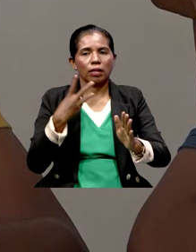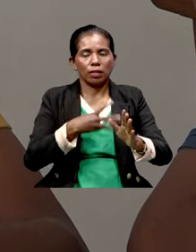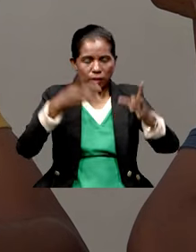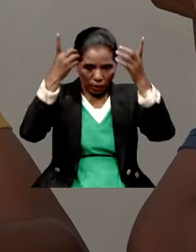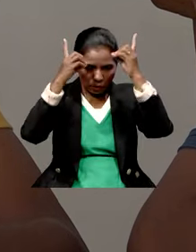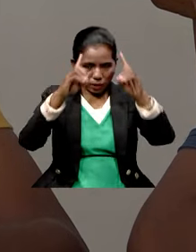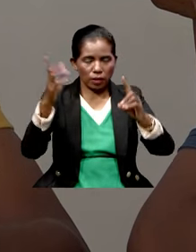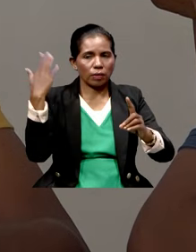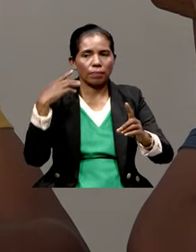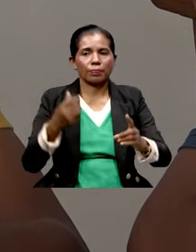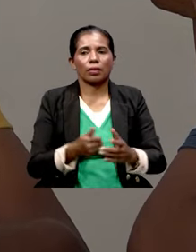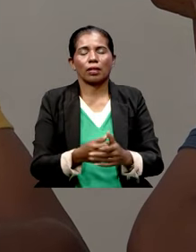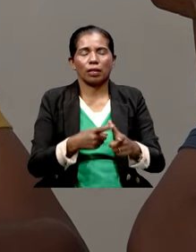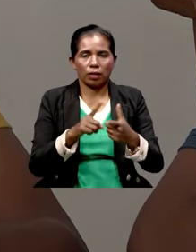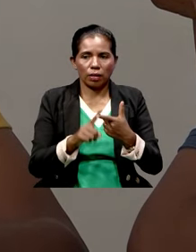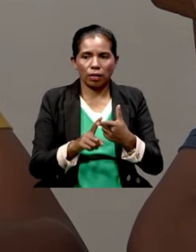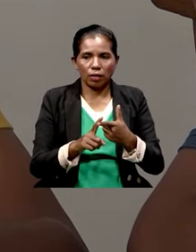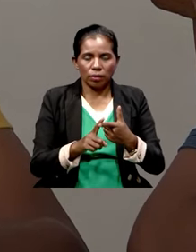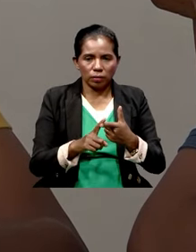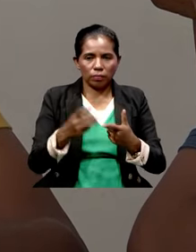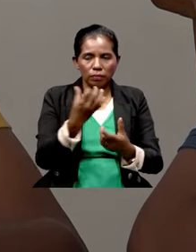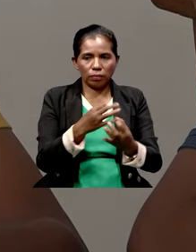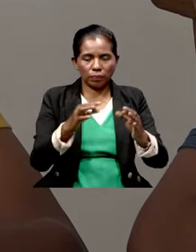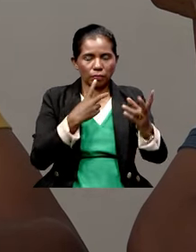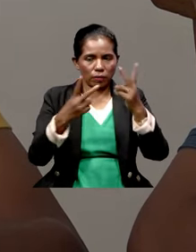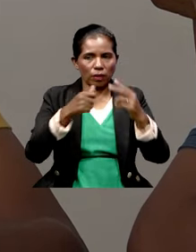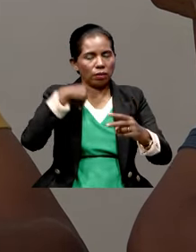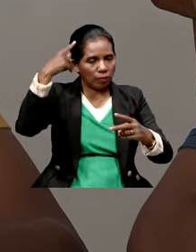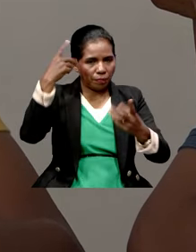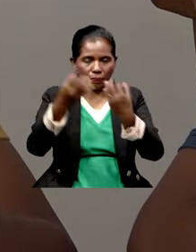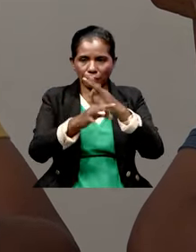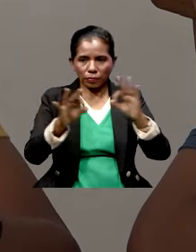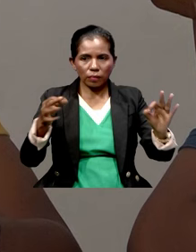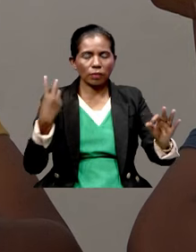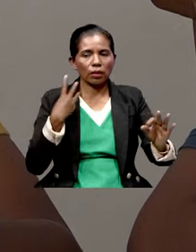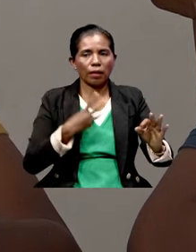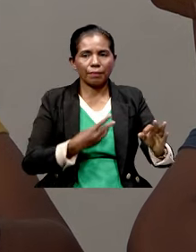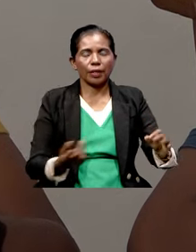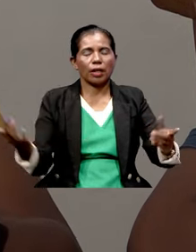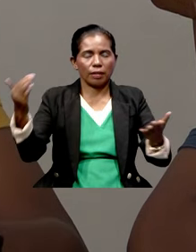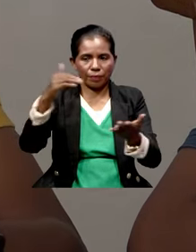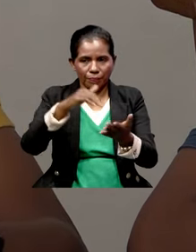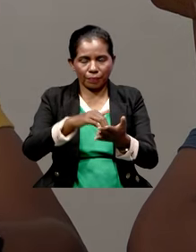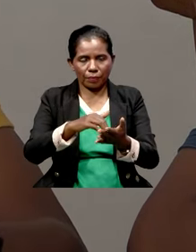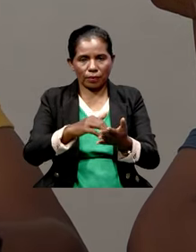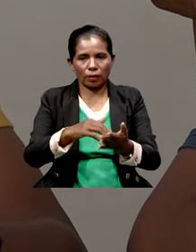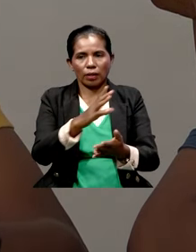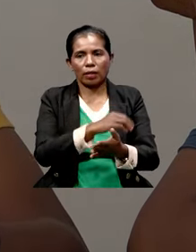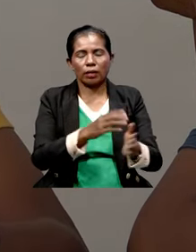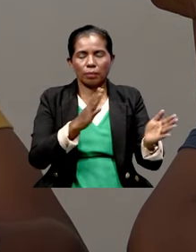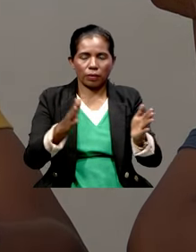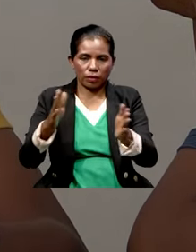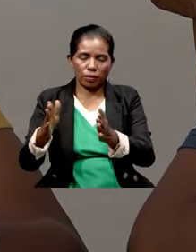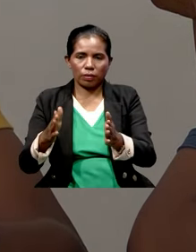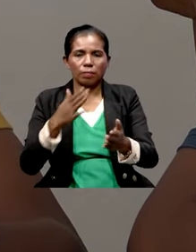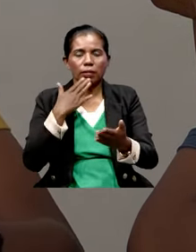antes. Nih lawan fatin depois de evento visita mo papa ne hotona, antau ita fila faliba ia proses normal.